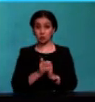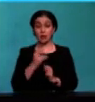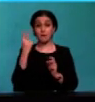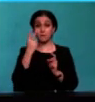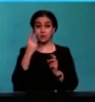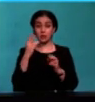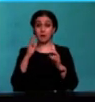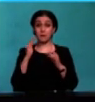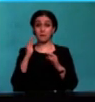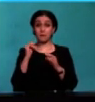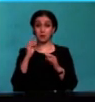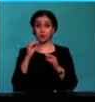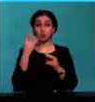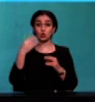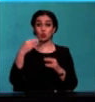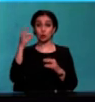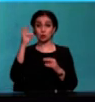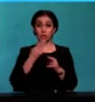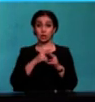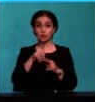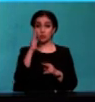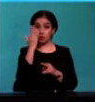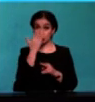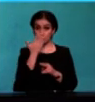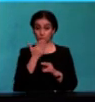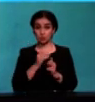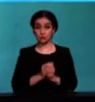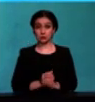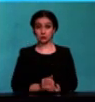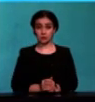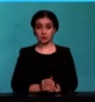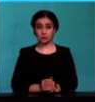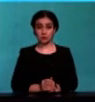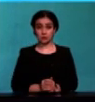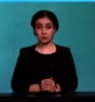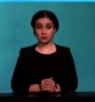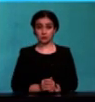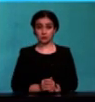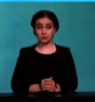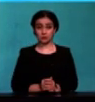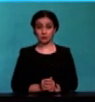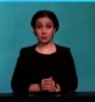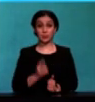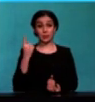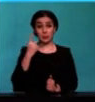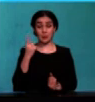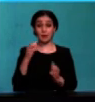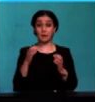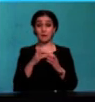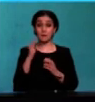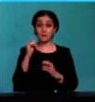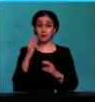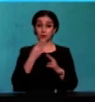Вторая фабрика 40% этих стекол. Первая фабрика